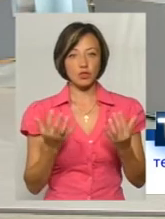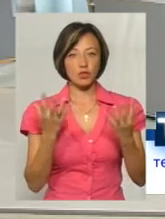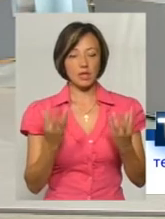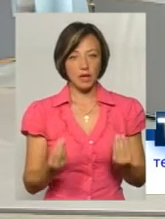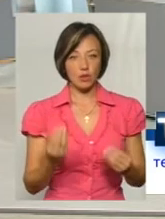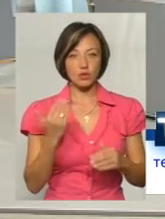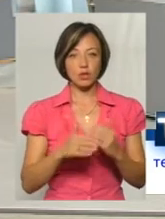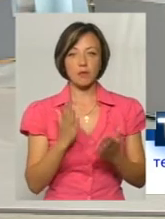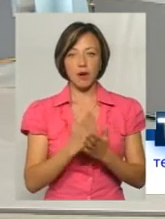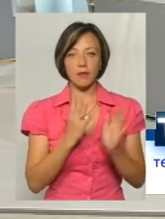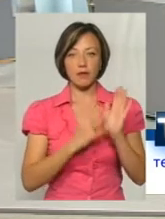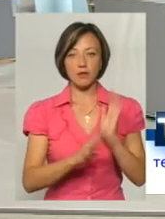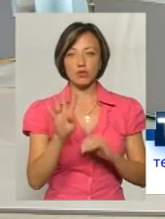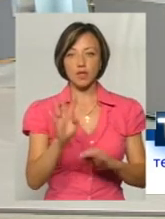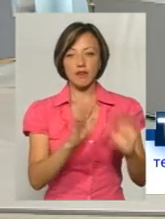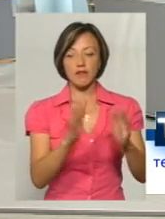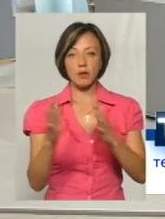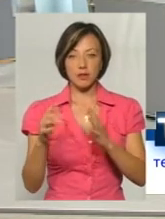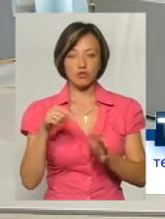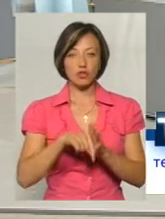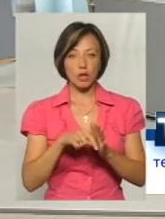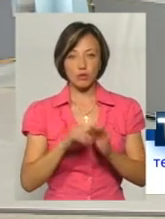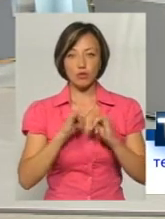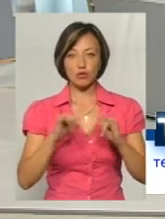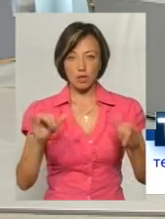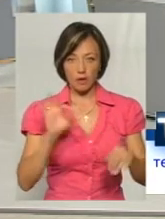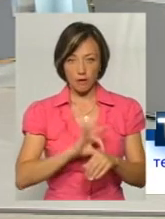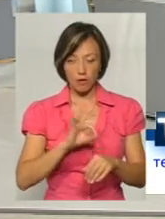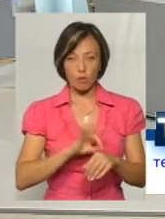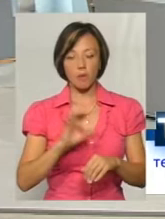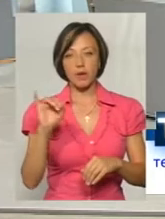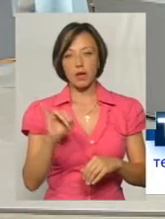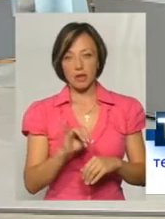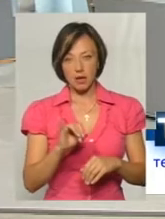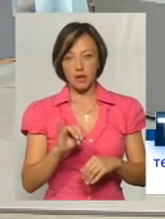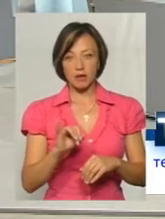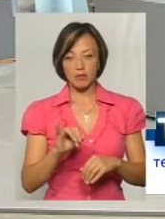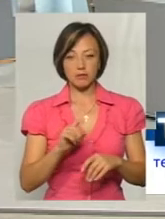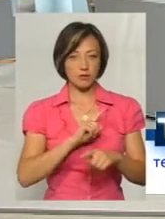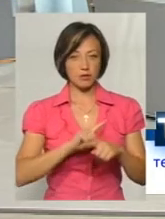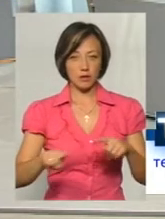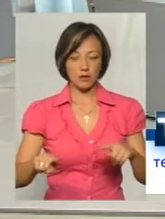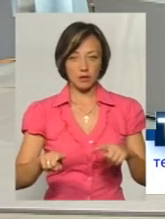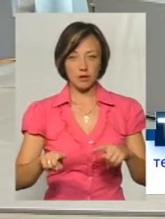На сьогоднішній день ми вже маємо 94 випадки, що говорить про поширення хвороби і її розповсюдження.